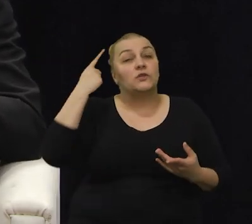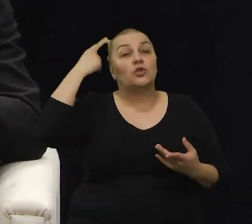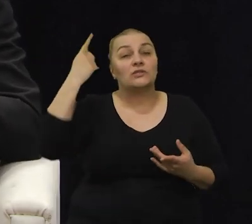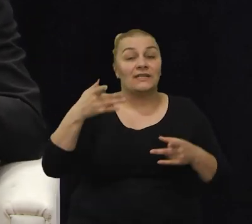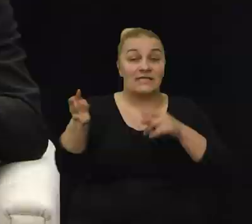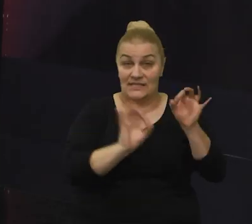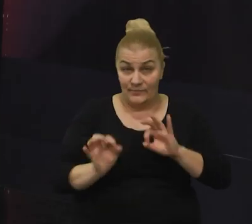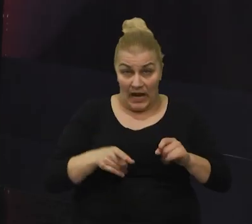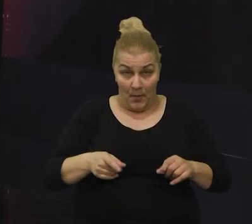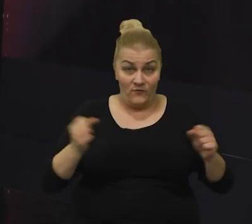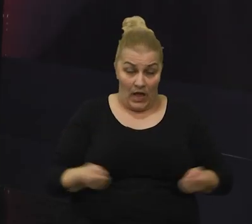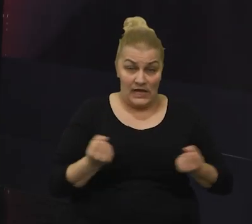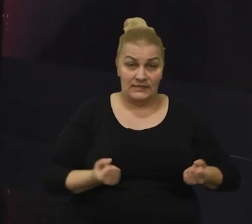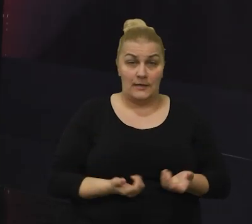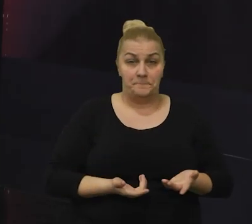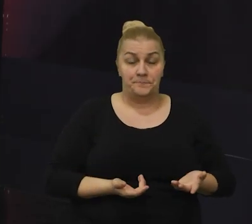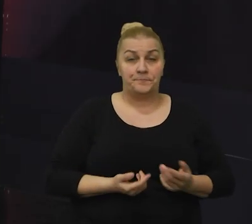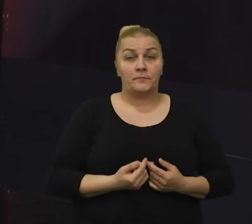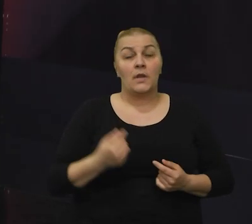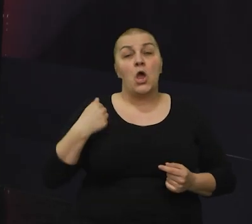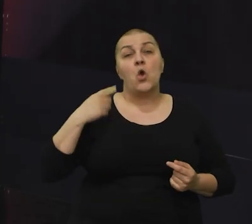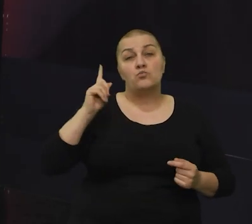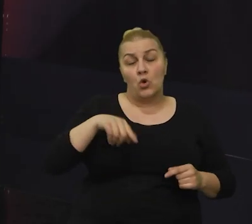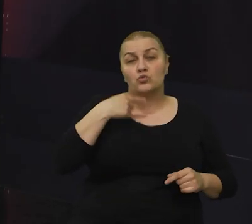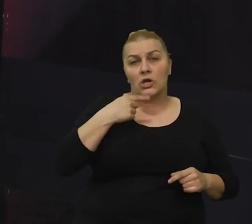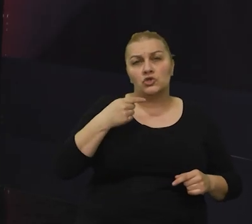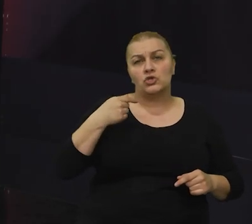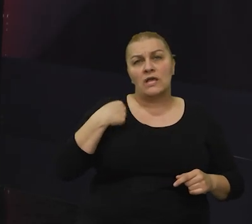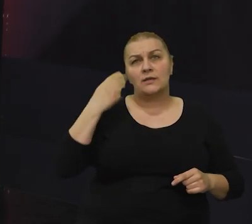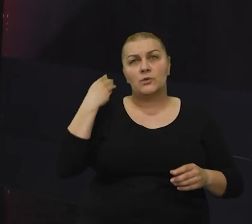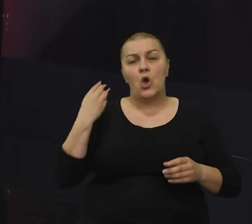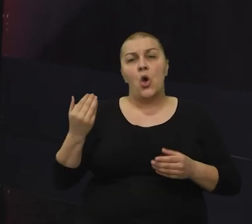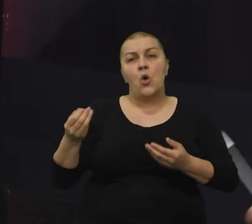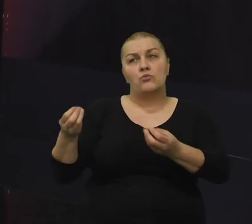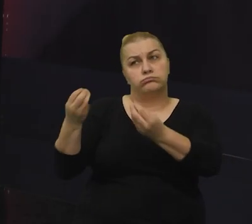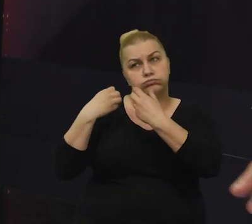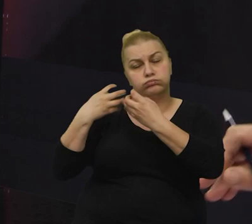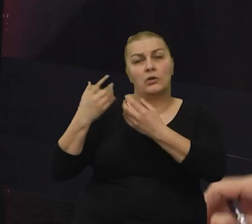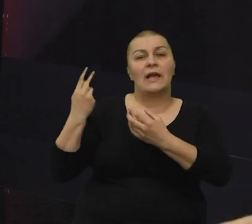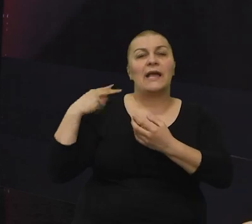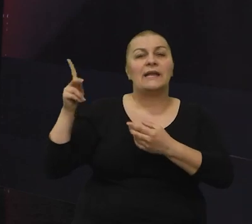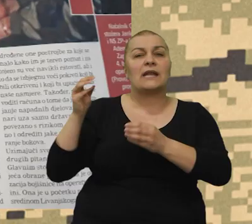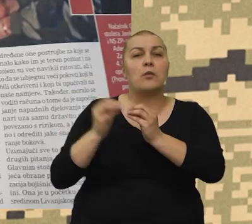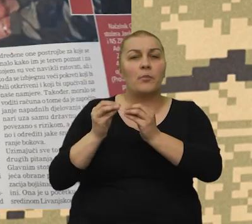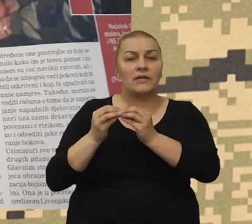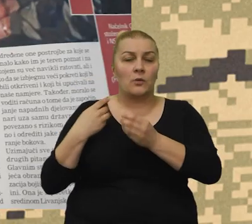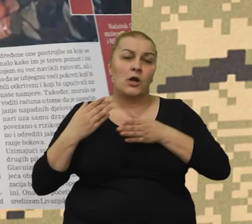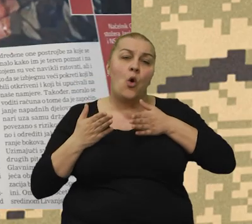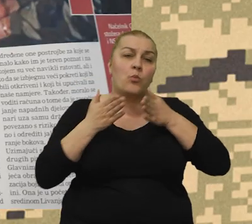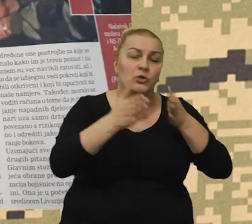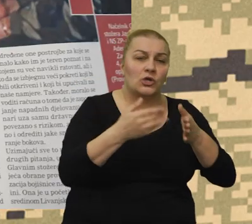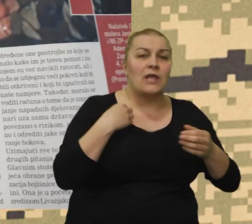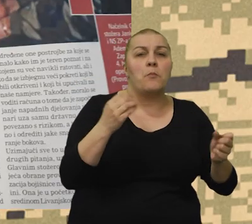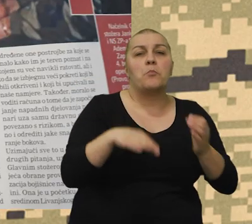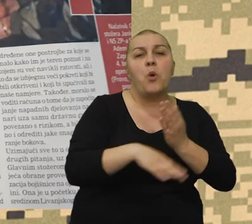velebna operacija? Mogu vam reći da sam ja upućen od generala Gotovinu da pomožem oko